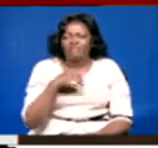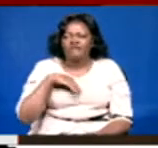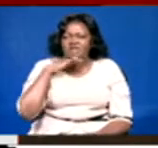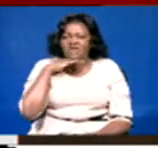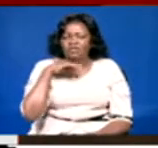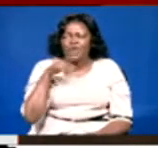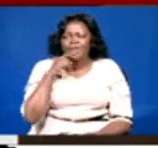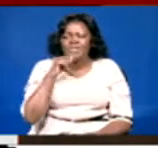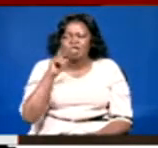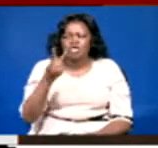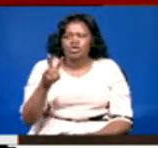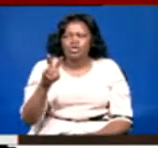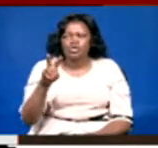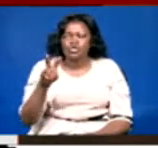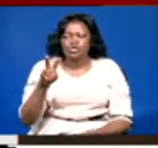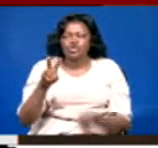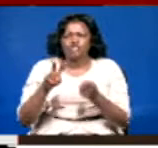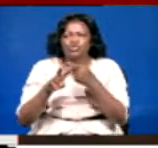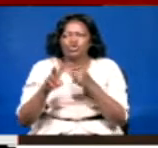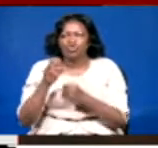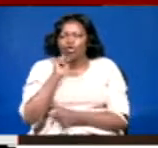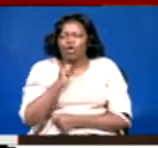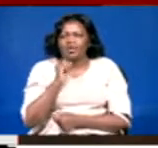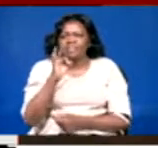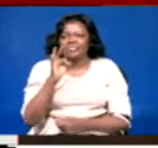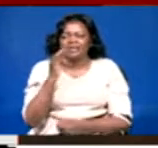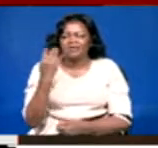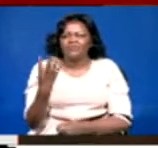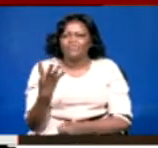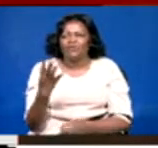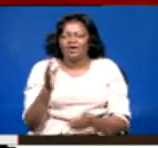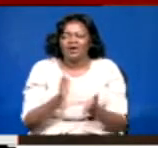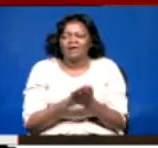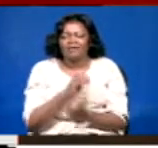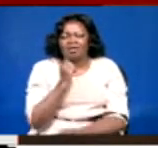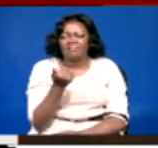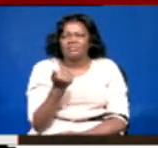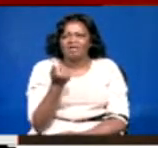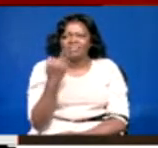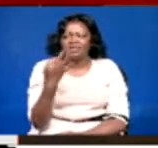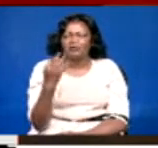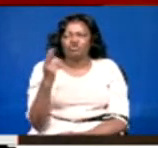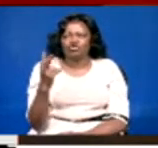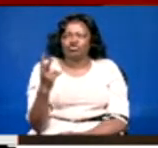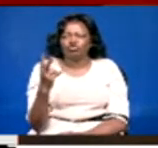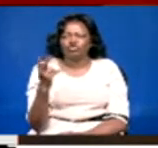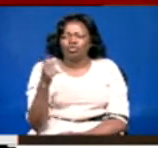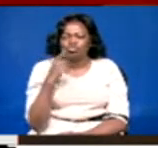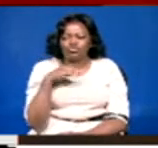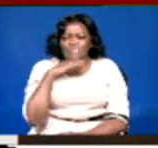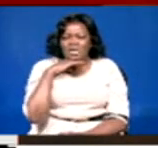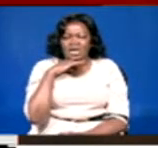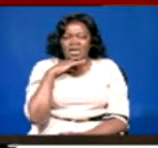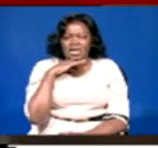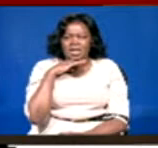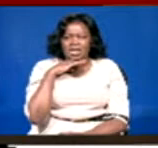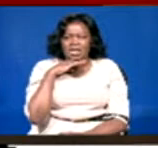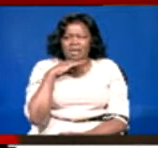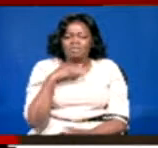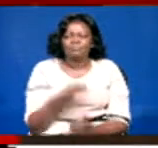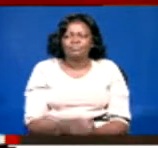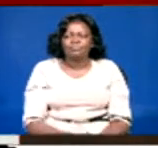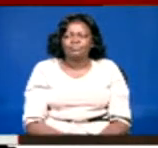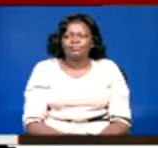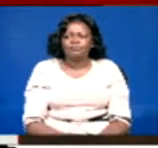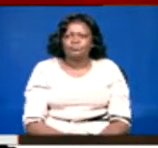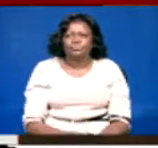wawili, mmoja wa umri wa miaka 34 na wengine wa miaka 32 walioaga dunia kwenye mgodi mmoja. Mmoja wa